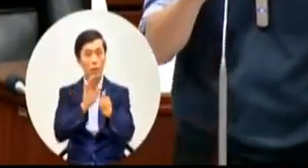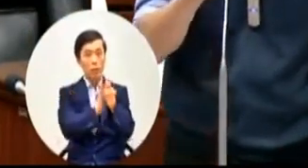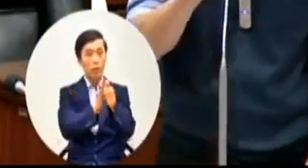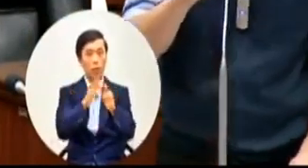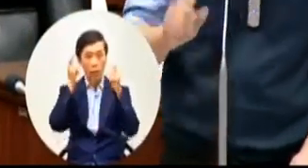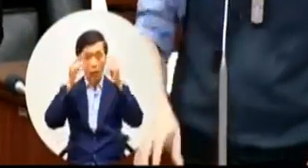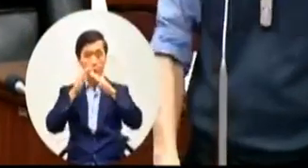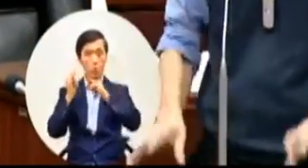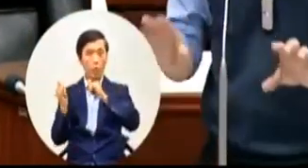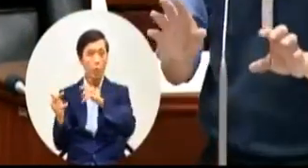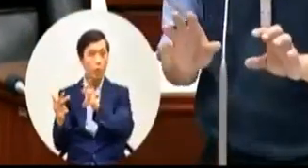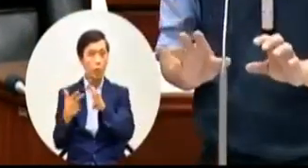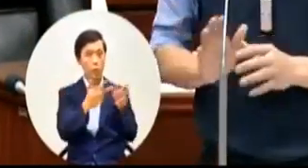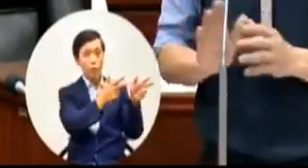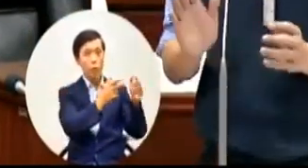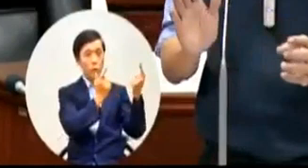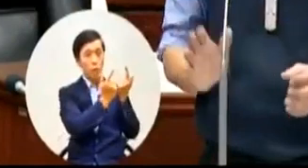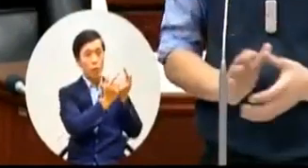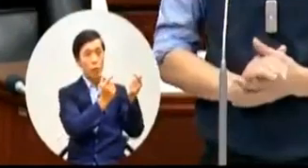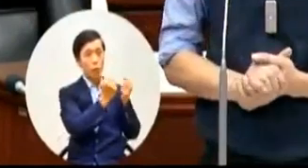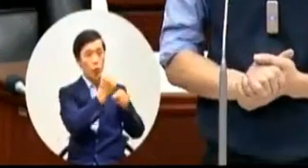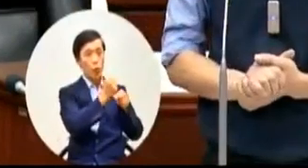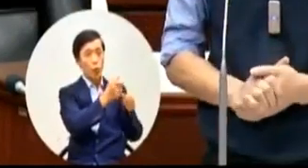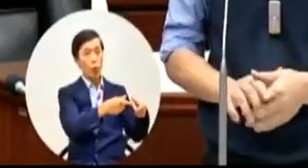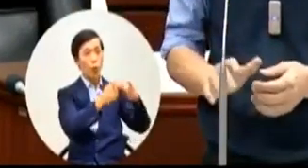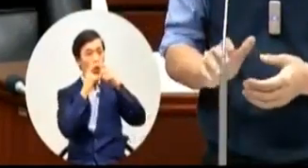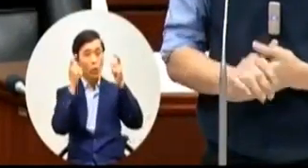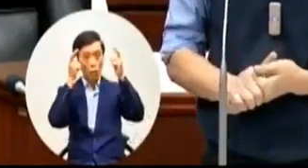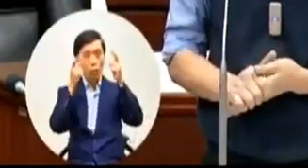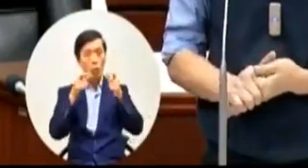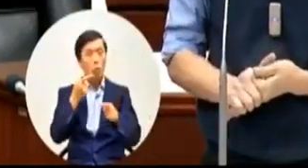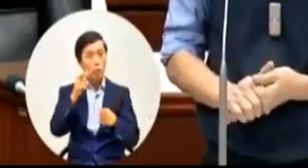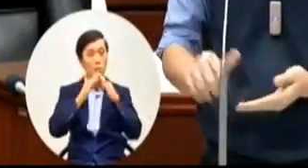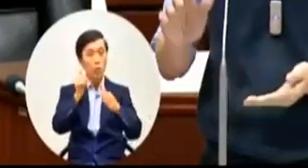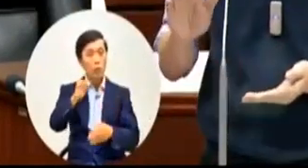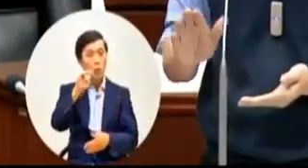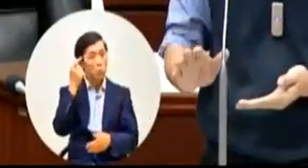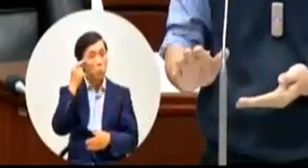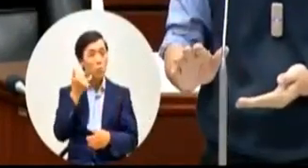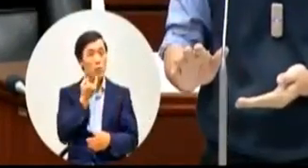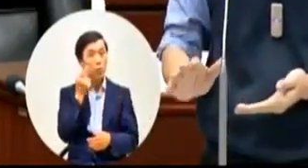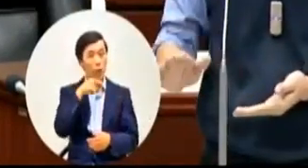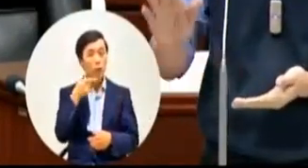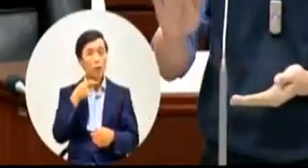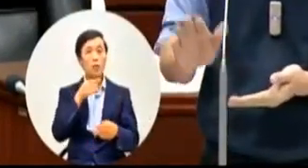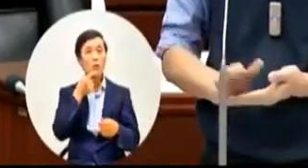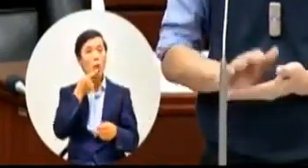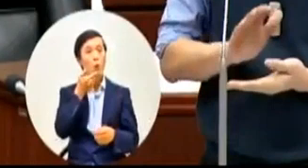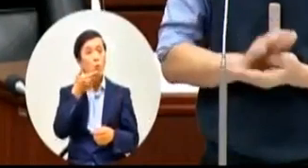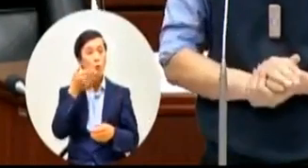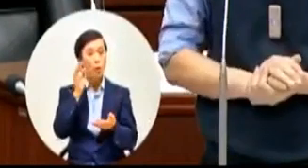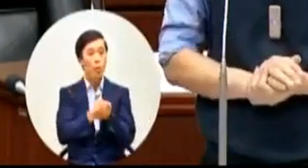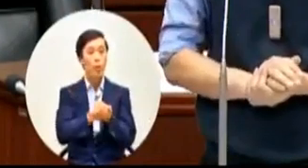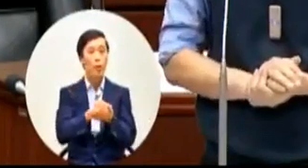啦市长觉得这样可不可以啦低利贷款啦 我跟志忠议员报告青年局成立之后住房